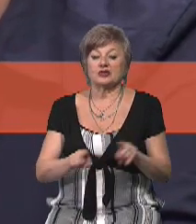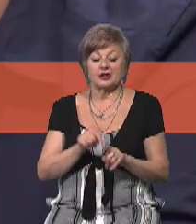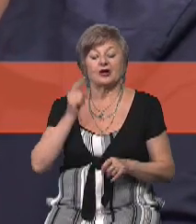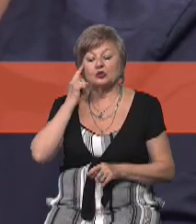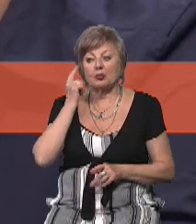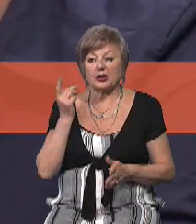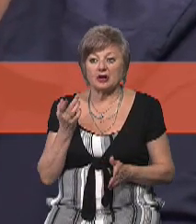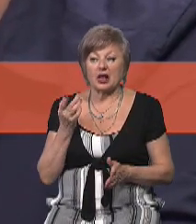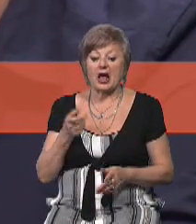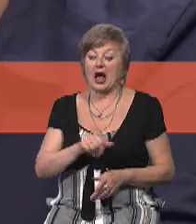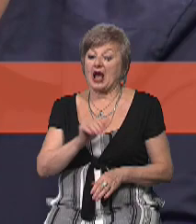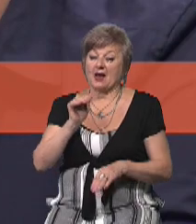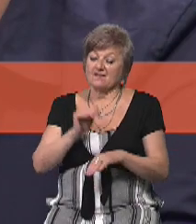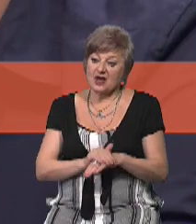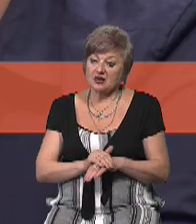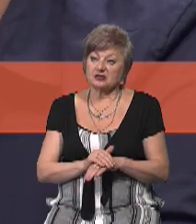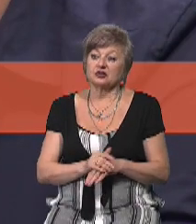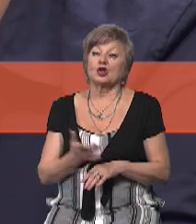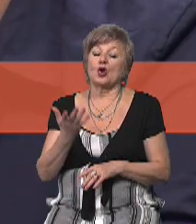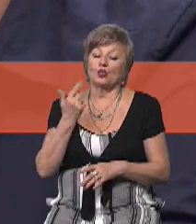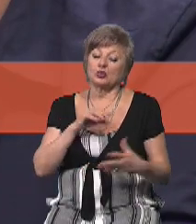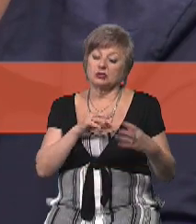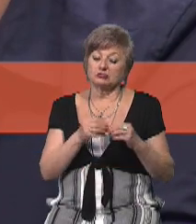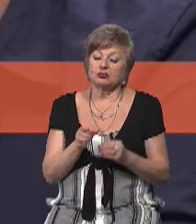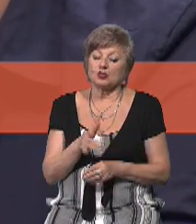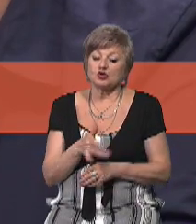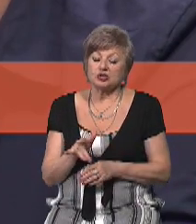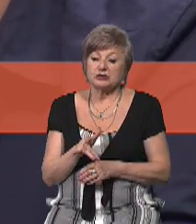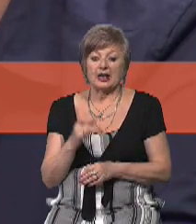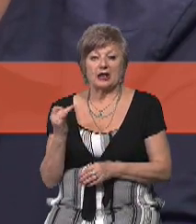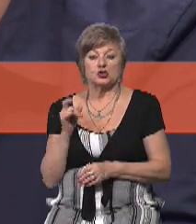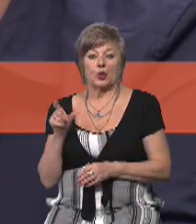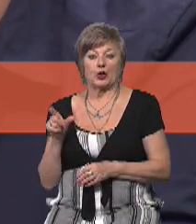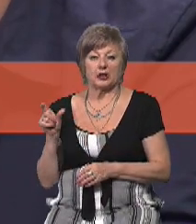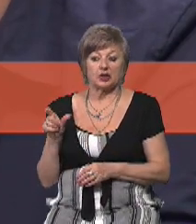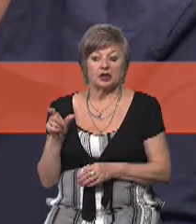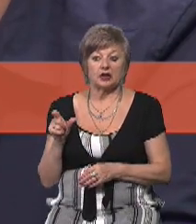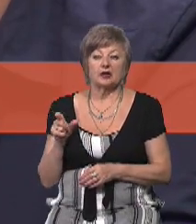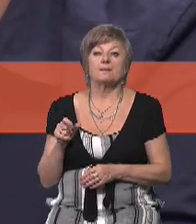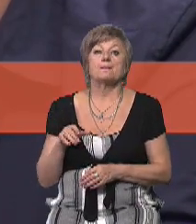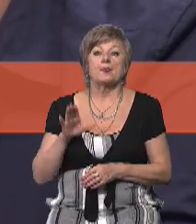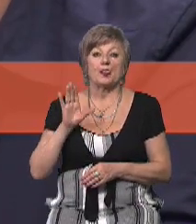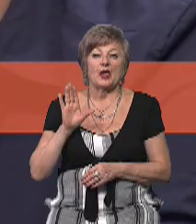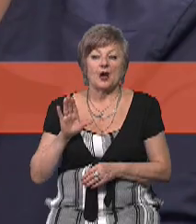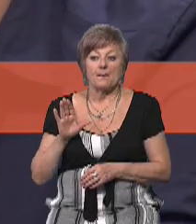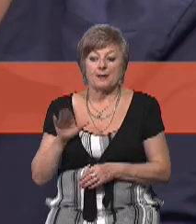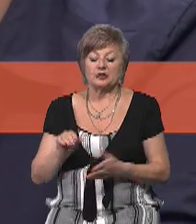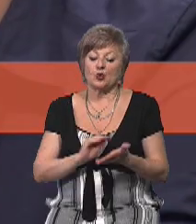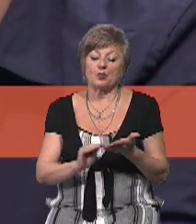втрати німців? Насправді, за підрахунками істориків, які вони вивели потім у